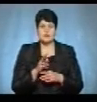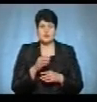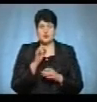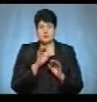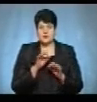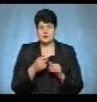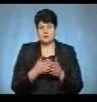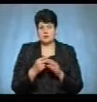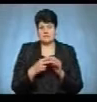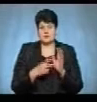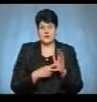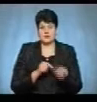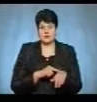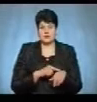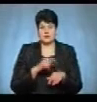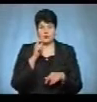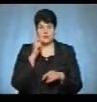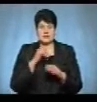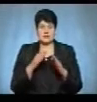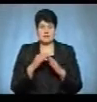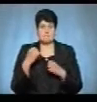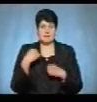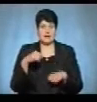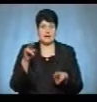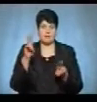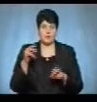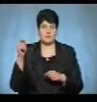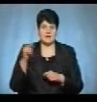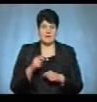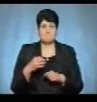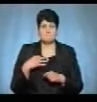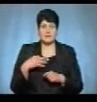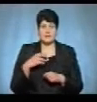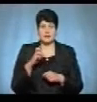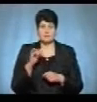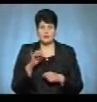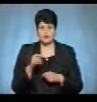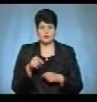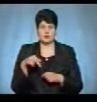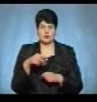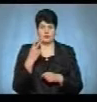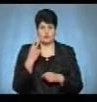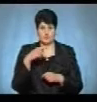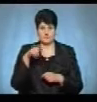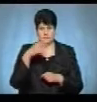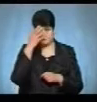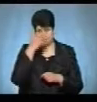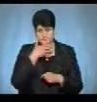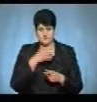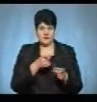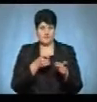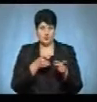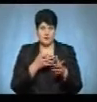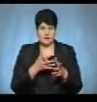близько 17-ї години до українського дому «Перемога» під'їхав білий бус. З нього вийшли двоє чоловіків у масках з автоматами.